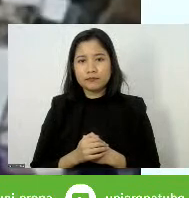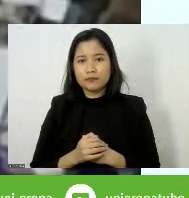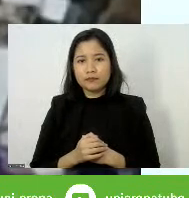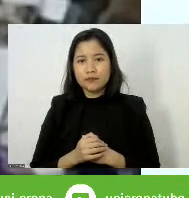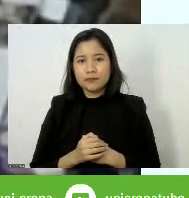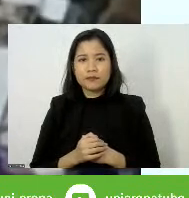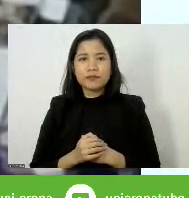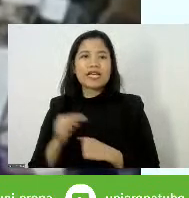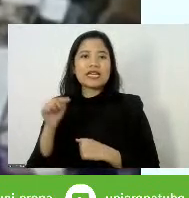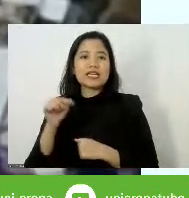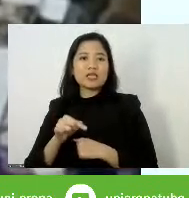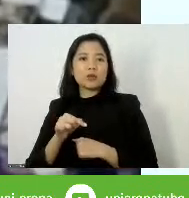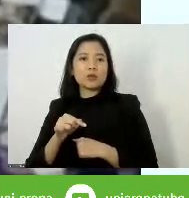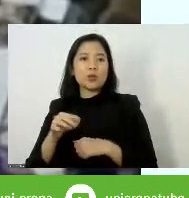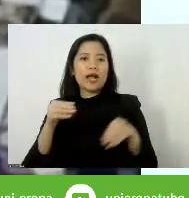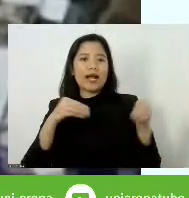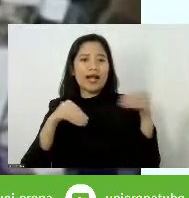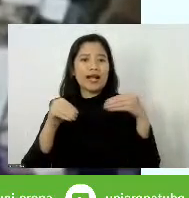kain